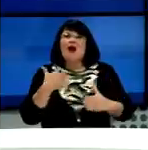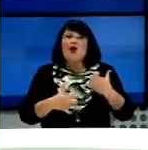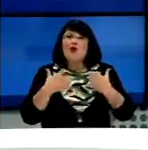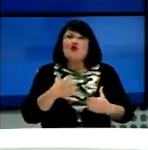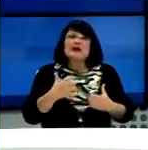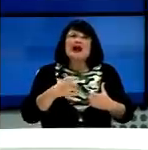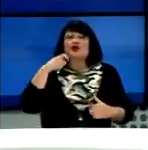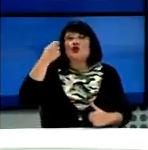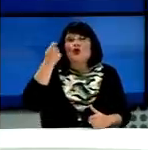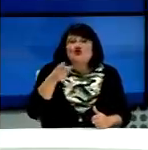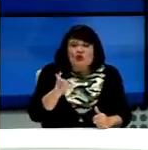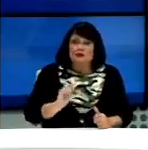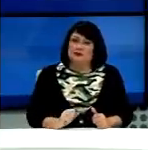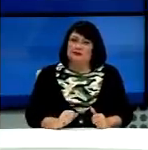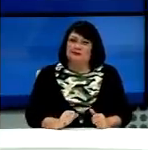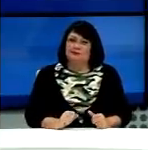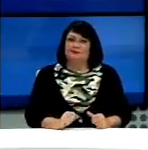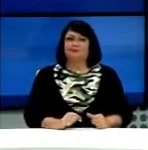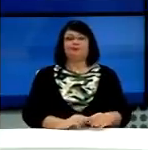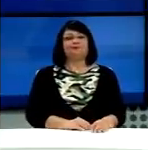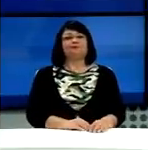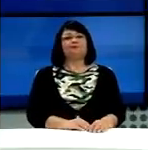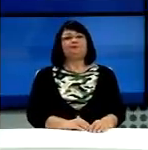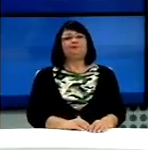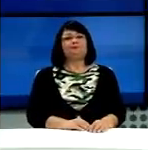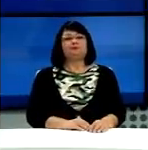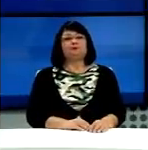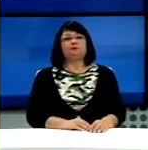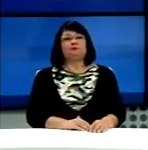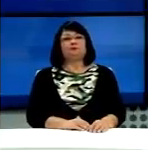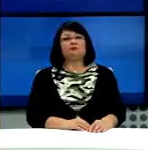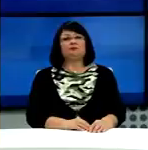των οικογενειών. Και βεβαίως,